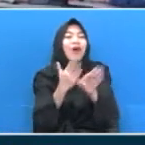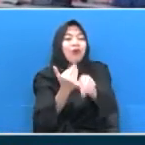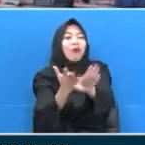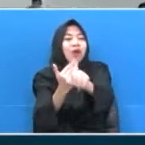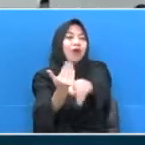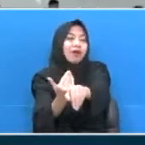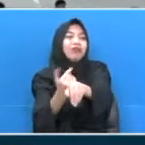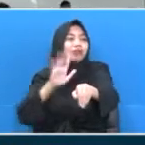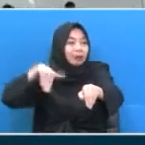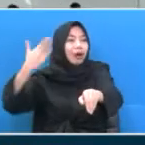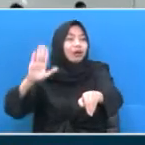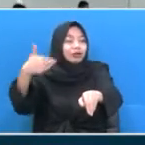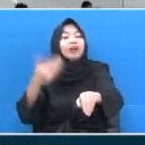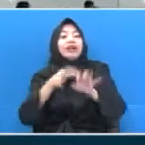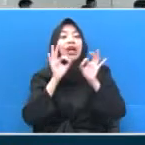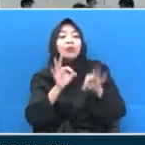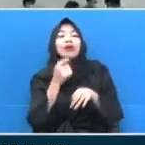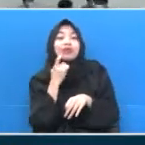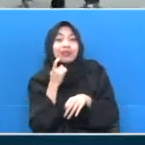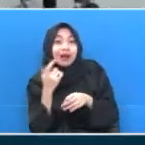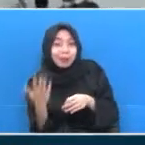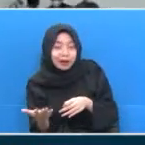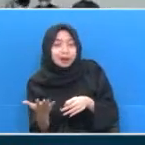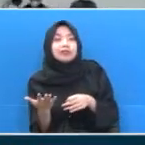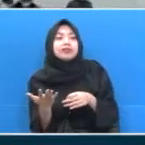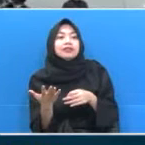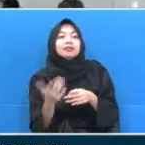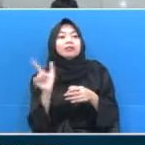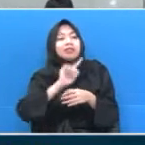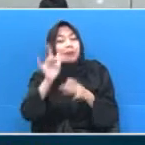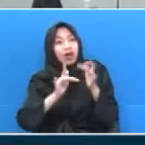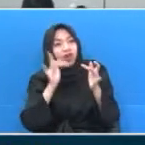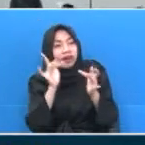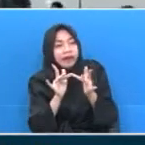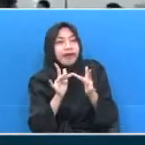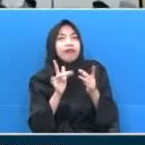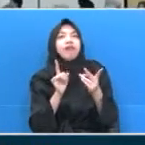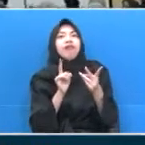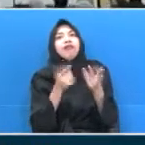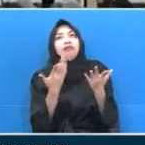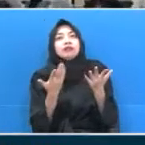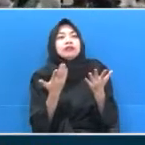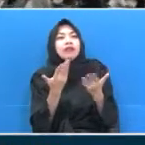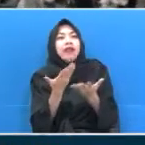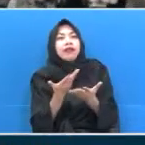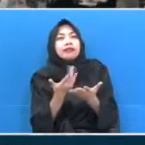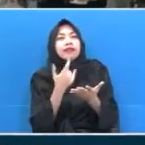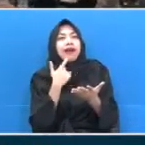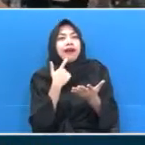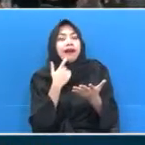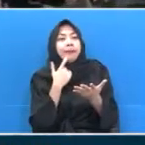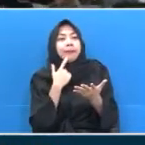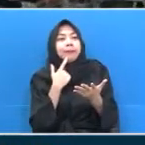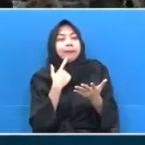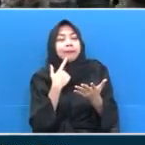edukasi tentang apa namanya pinjaman online berbagai macam apa namanya